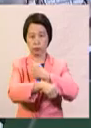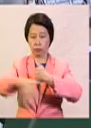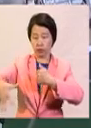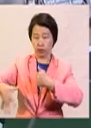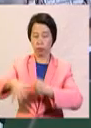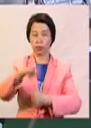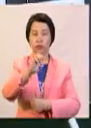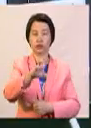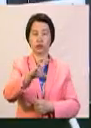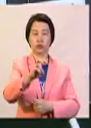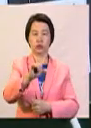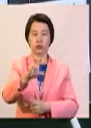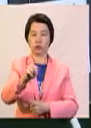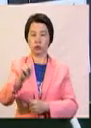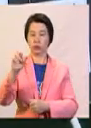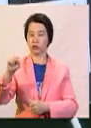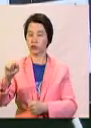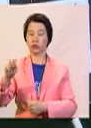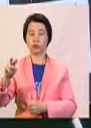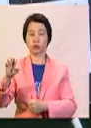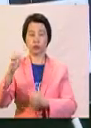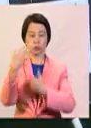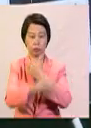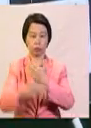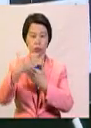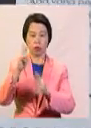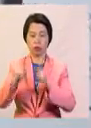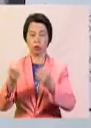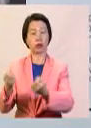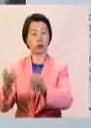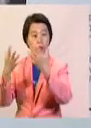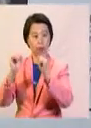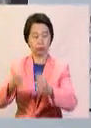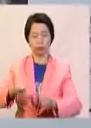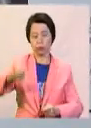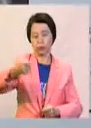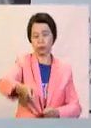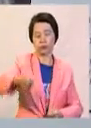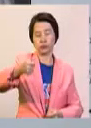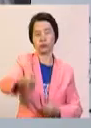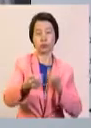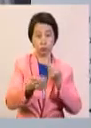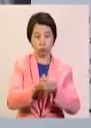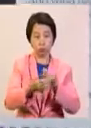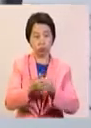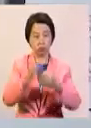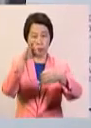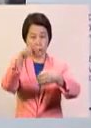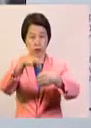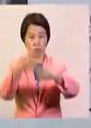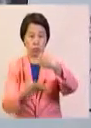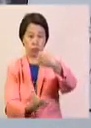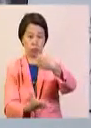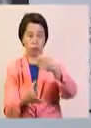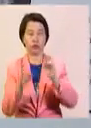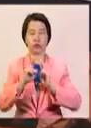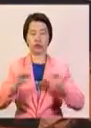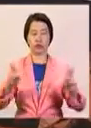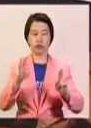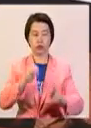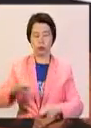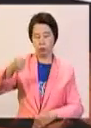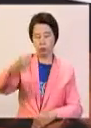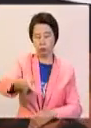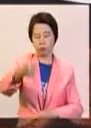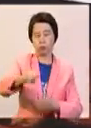Pasaraya EcoSafe terpilih di seluruh negara. Orang ramai juga boleh menghulurkan sumbangan ke tabung-tabung yang disediakan selain